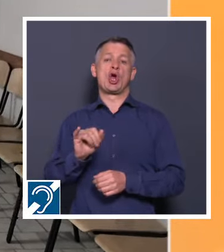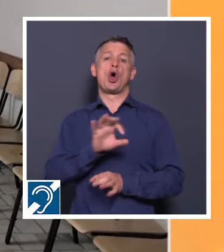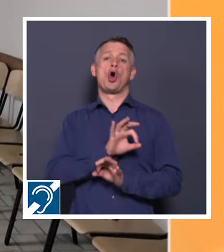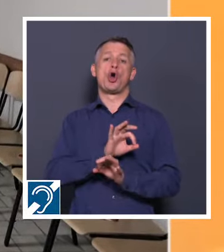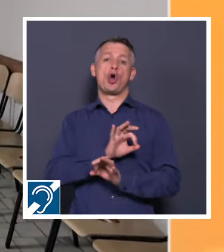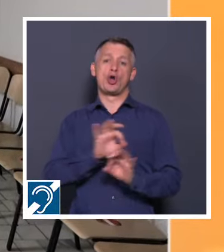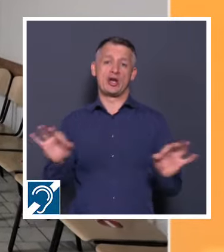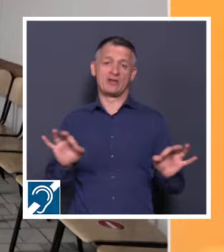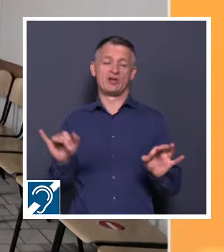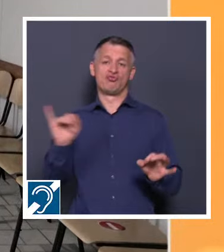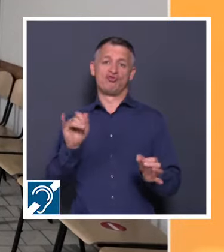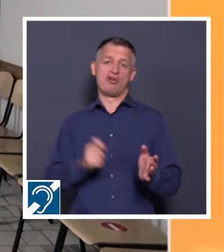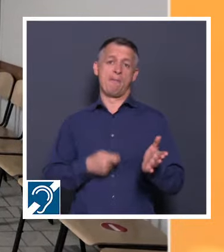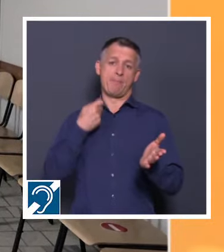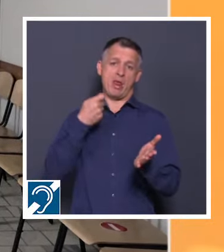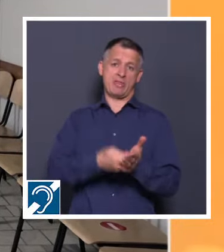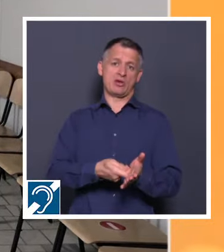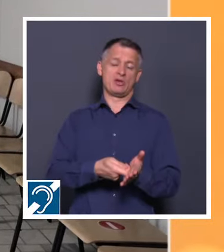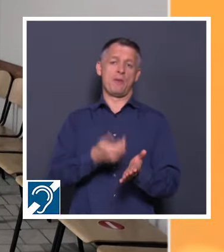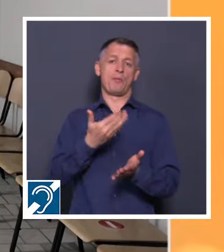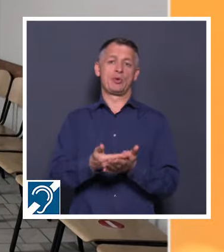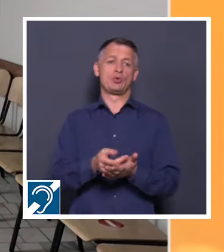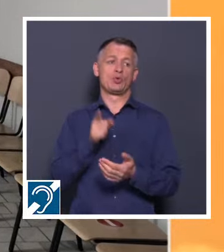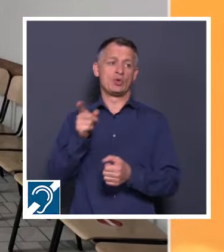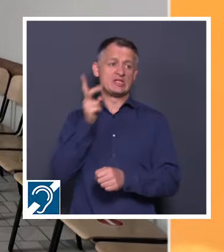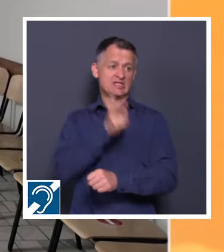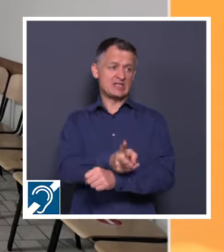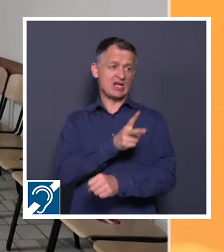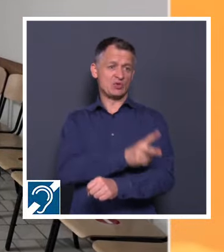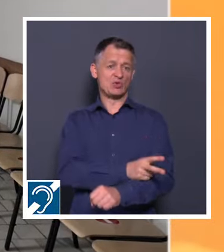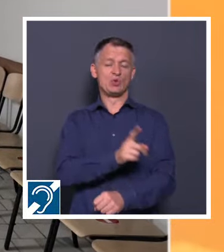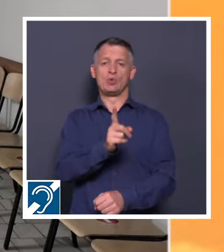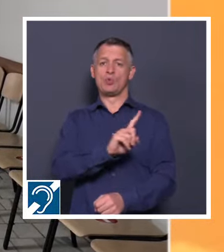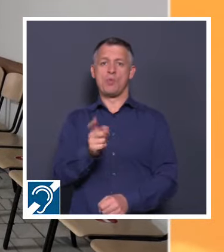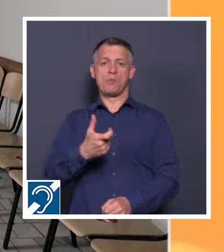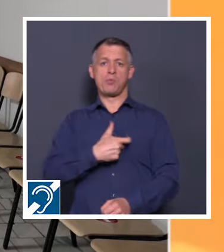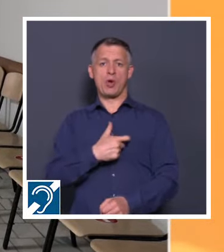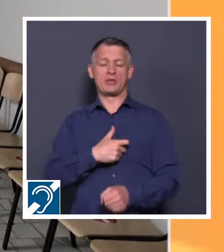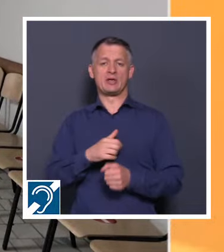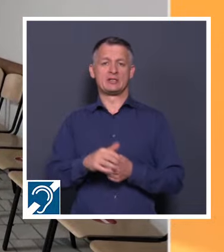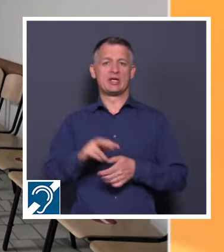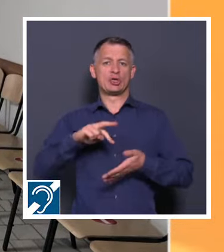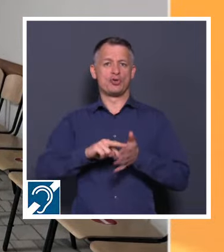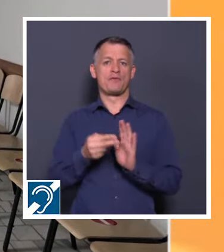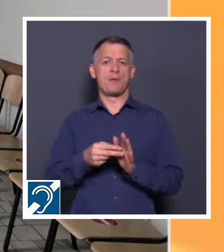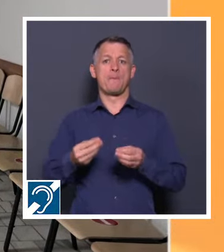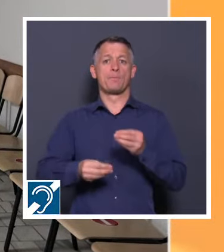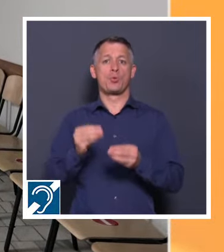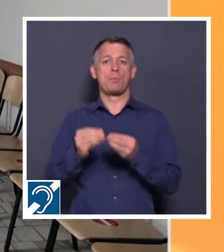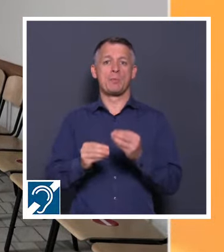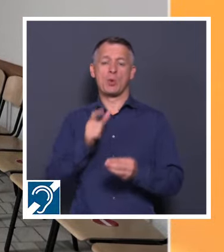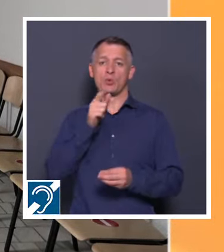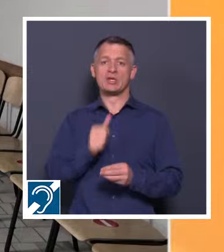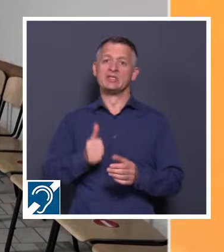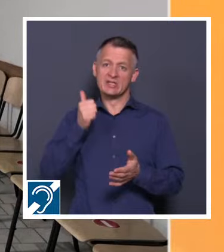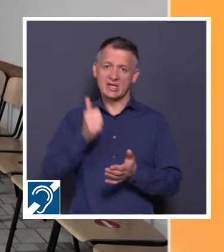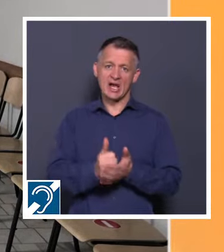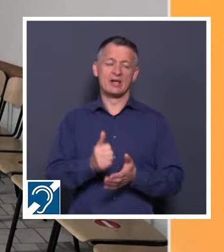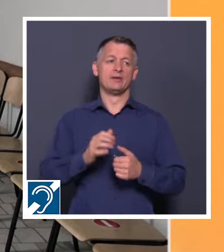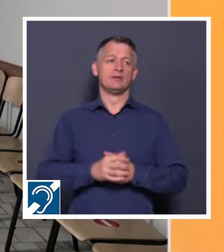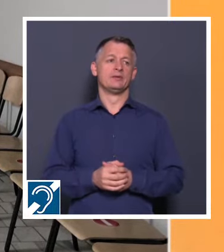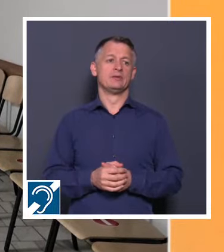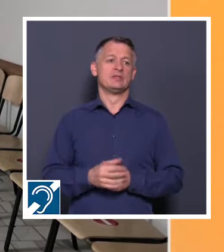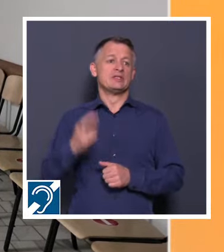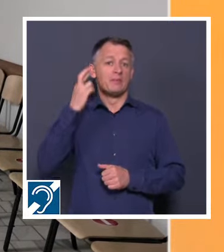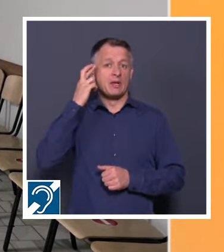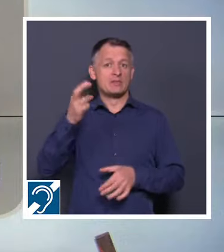plătesc, pentru că nu este capabil statul să-și rezolve problemele acolo unde sunt reale probleme. Da, sperăm